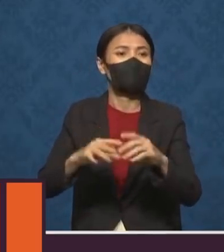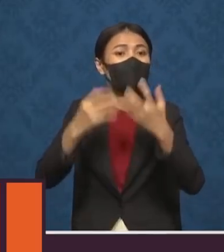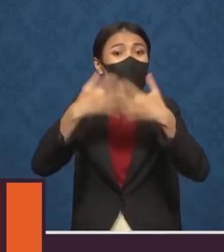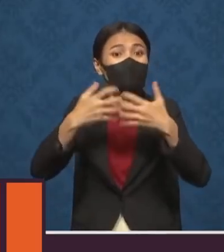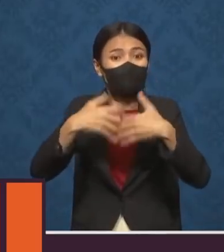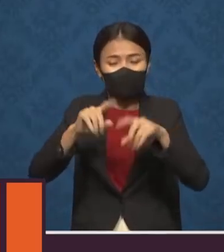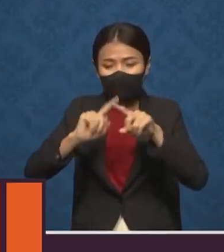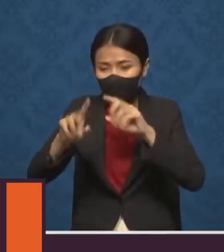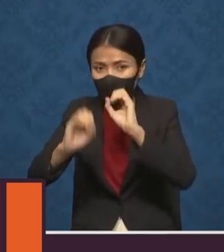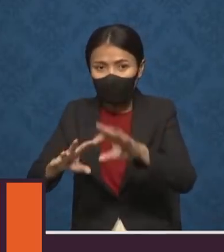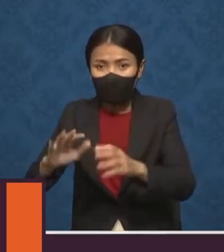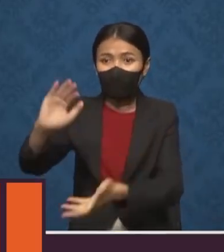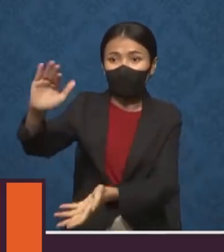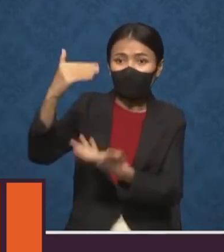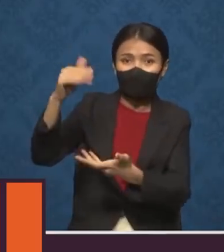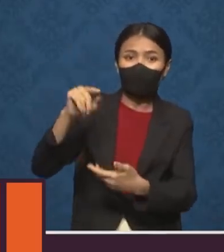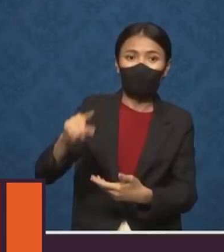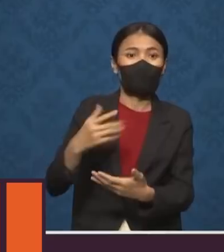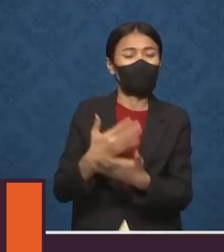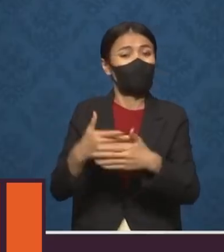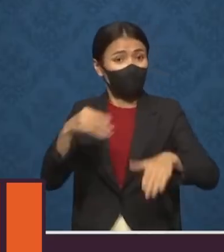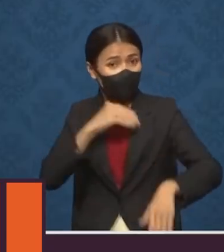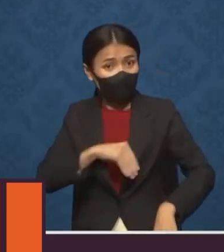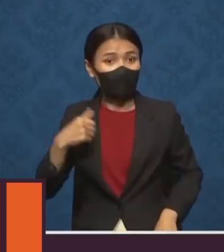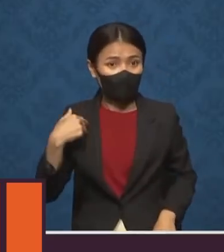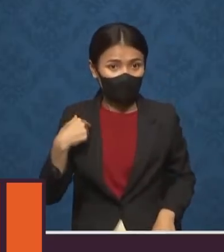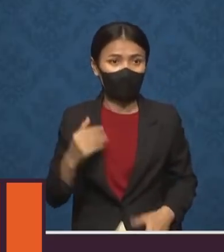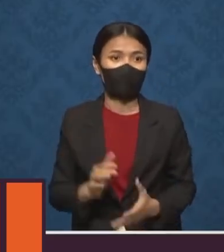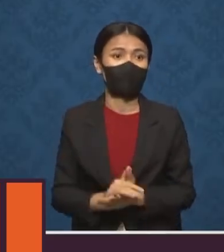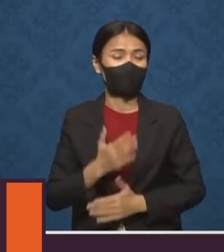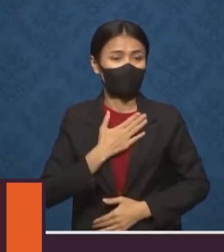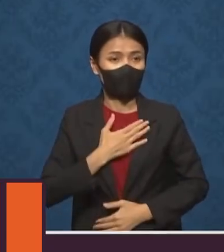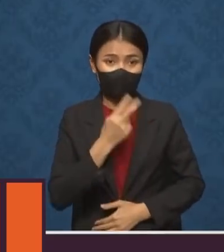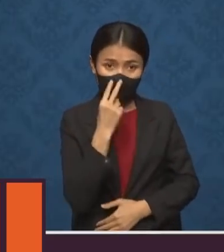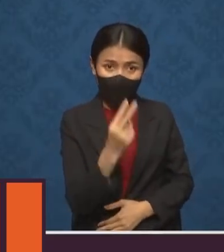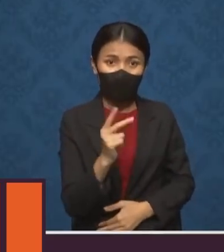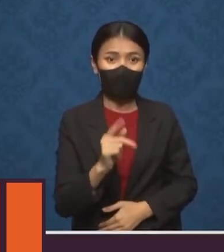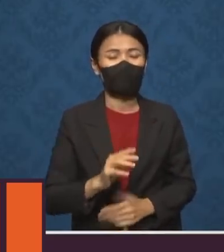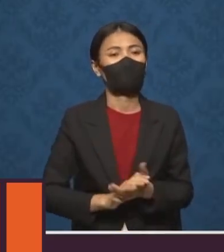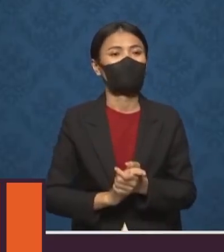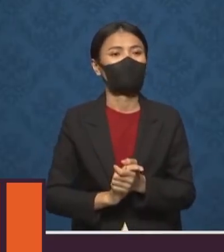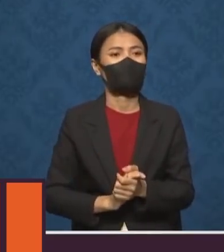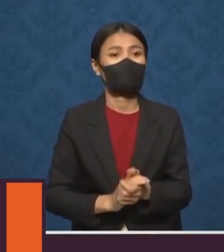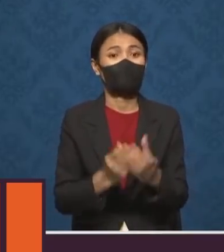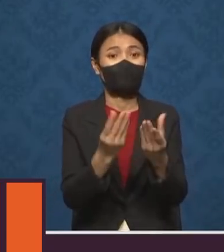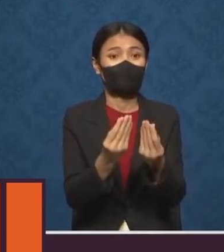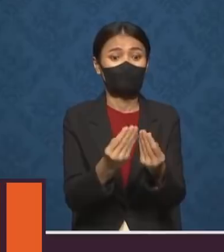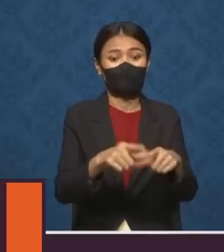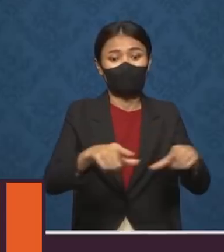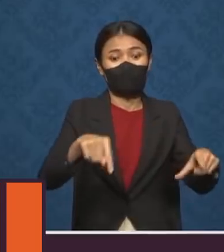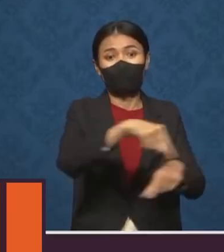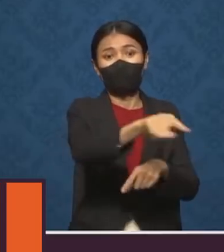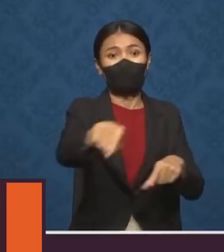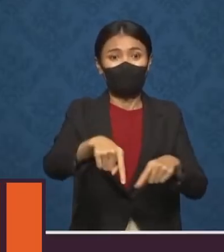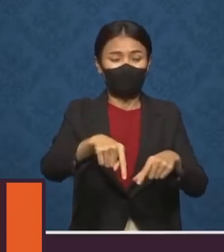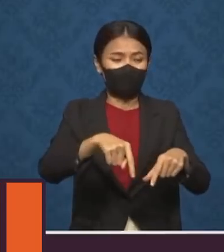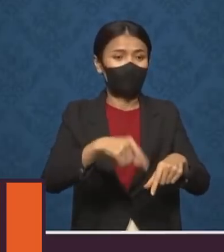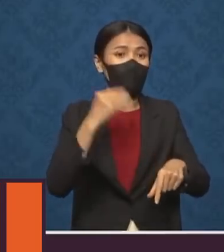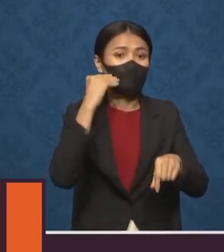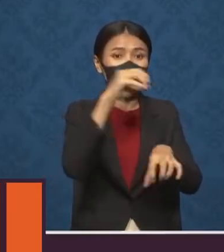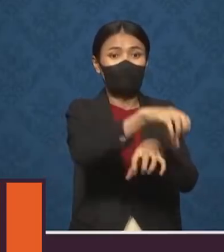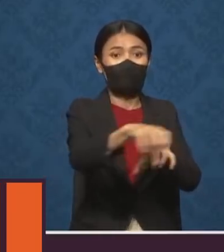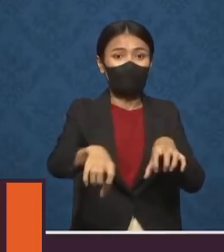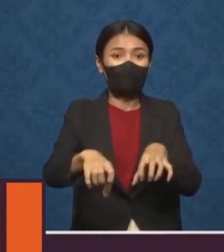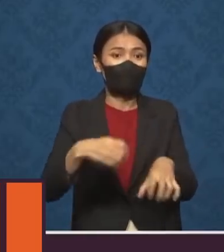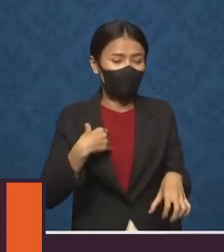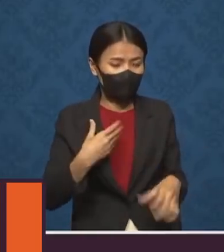เรายังได้เห็นกลุ่มทุนบางกลุ่มค่ะไล่บีบไล่ยึดควันซื้อที่ดินจากชาวบ้านในราคาถูกแล้วนำไปขายให้กับ